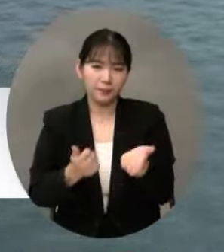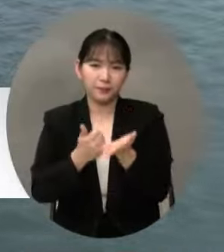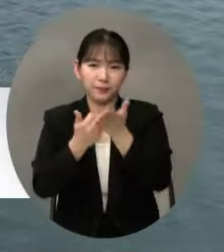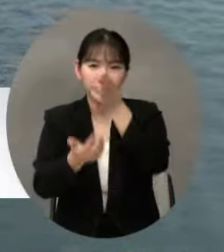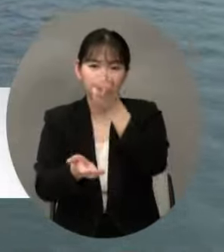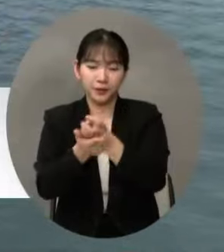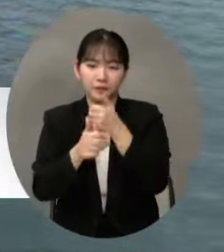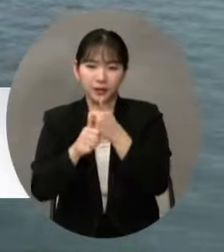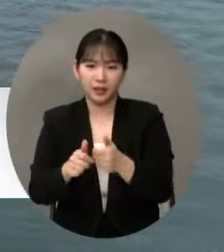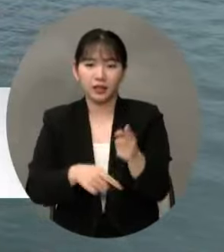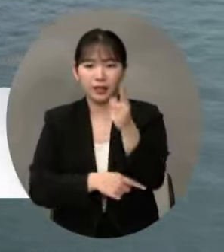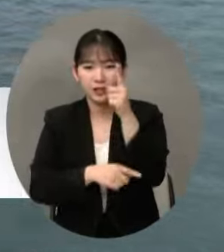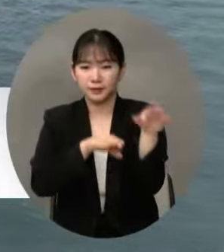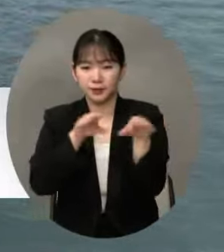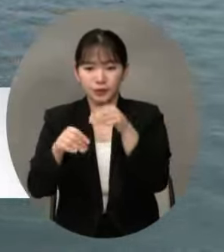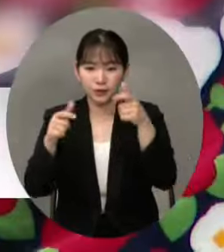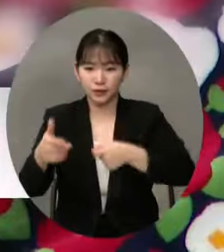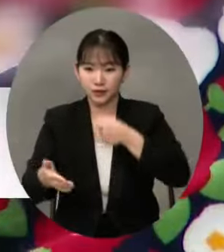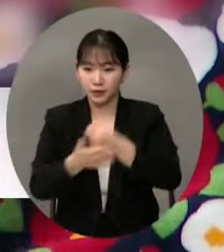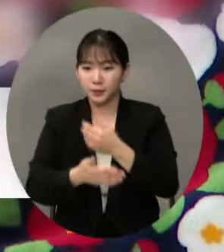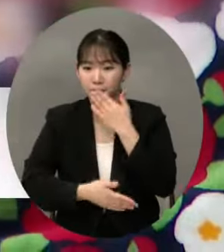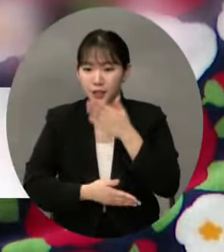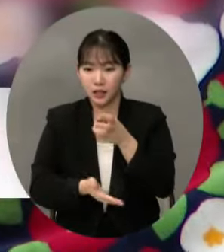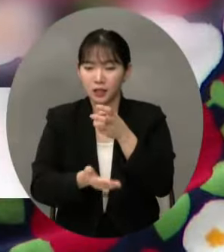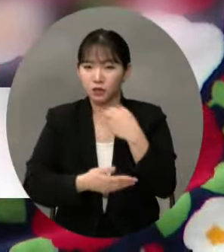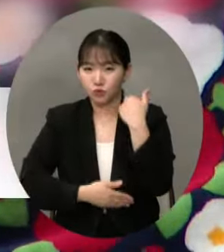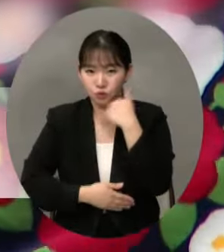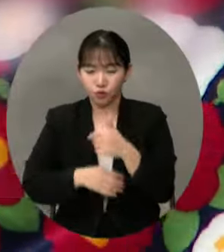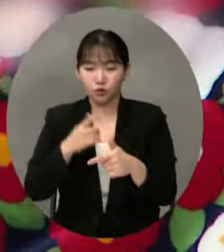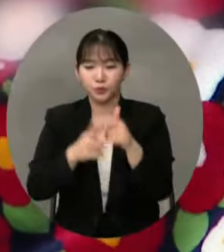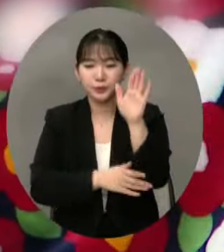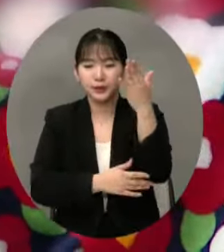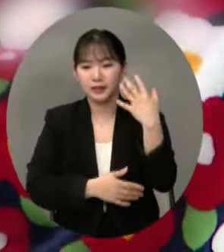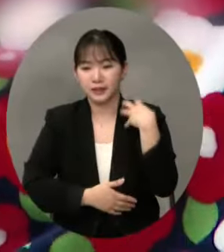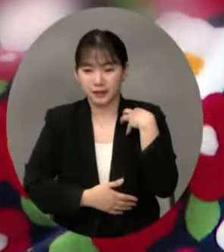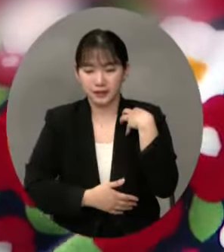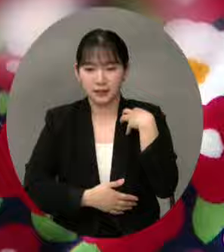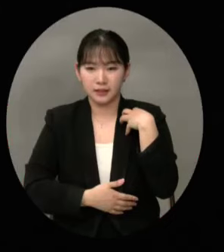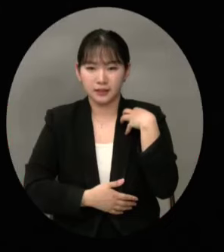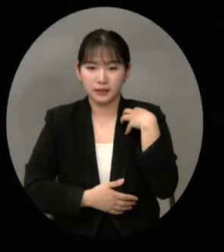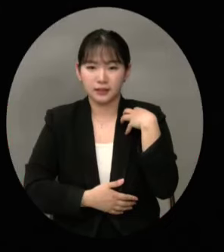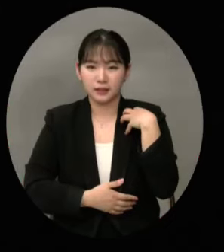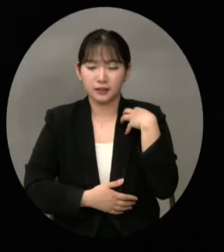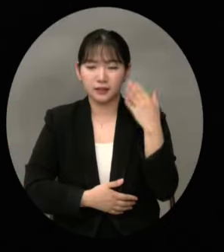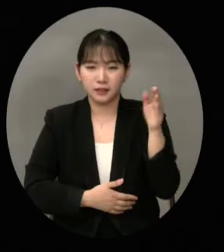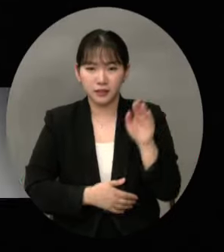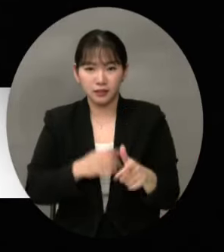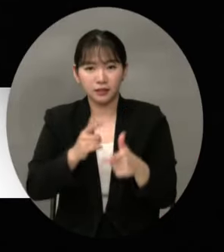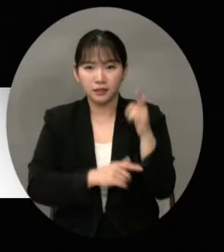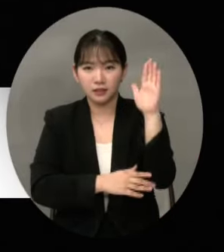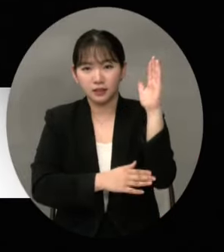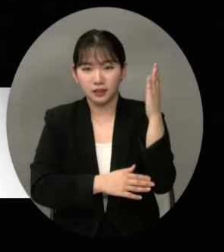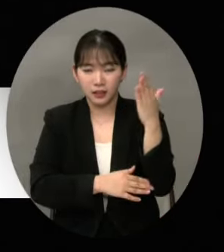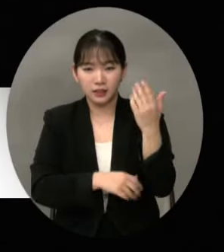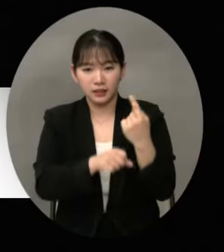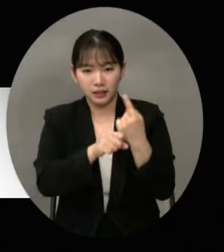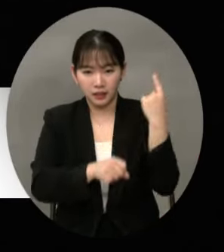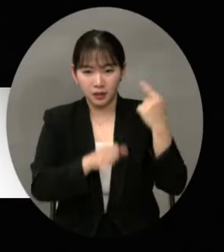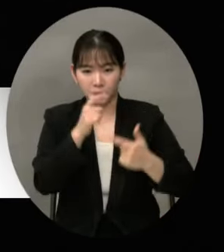따라 낚시 통제 구역을 지정할 수 있는 주체는 지자체인 목포시입니다. 하지만 목포시는